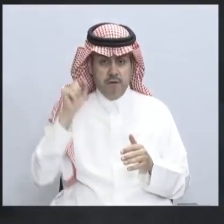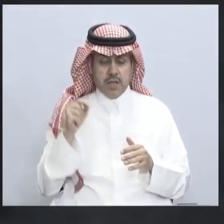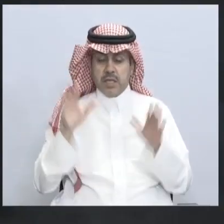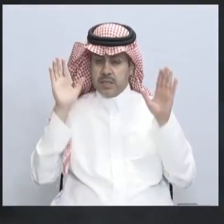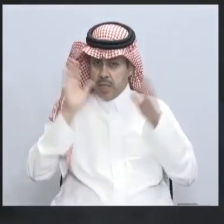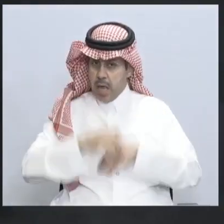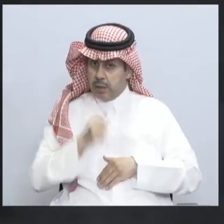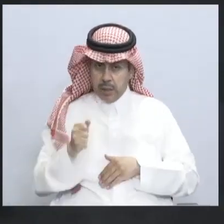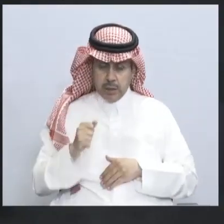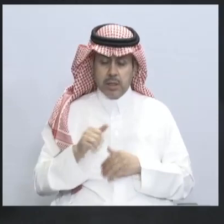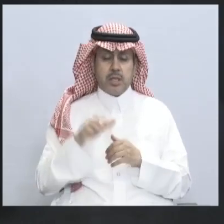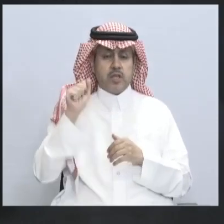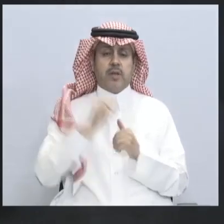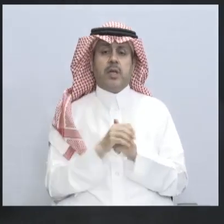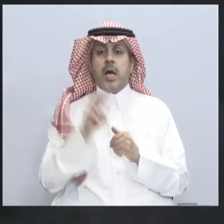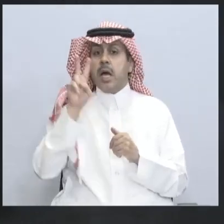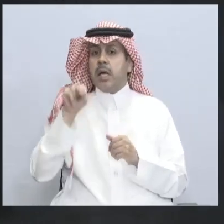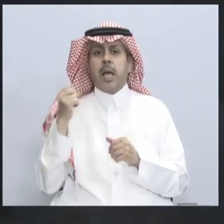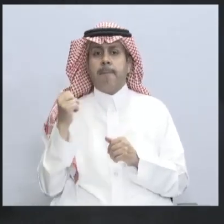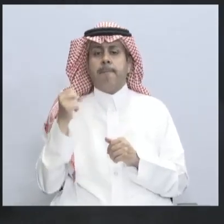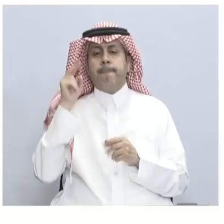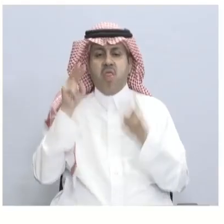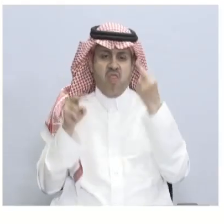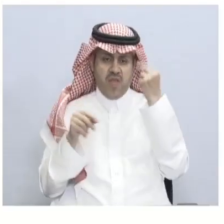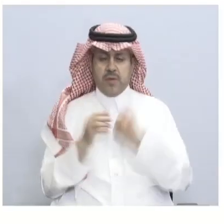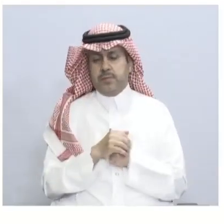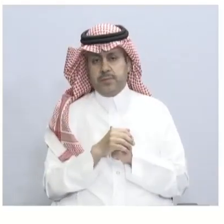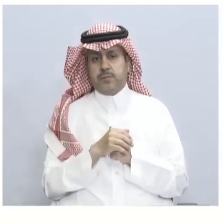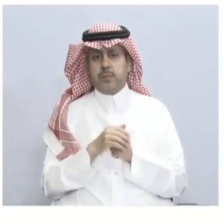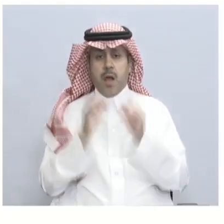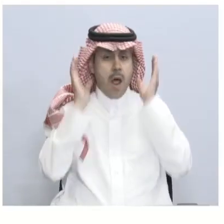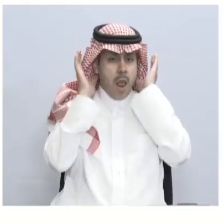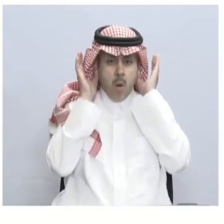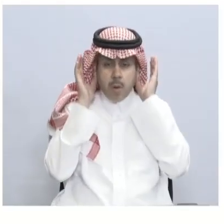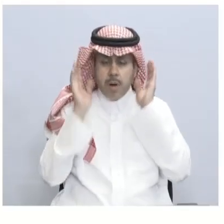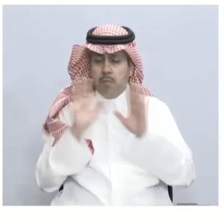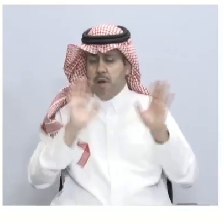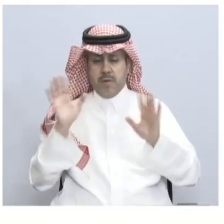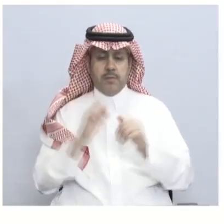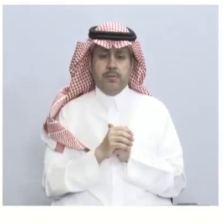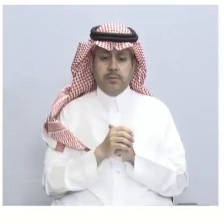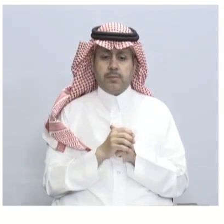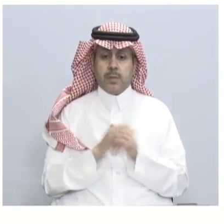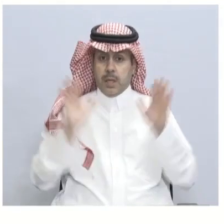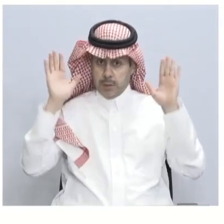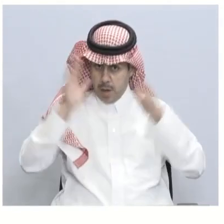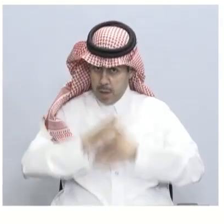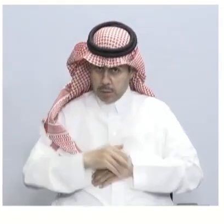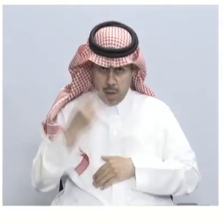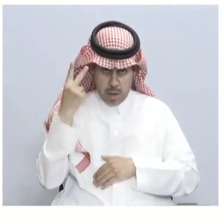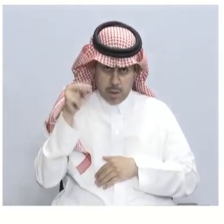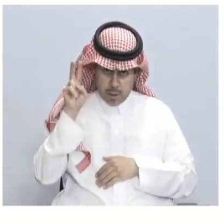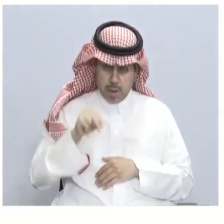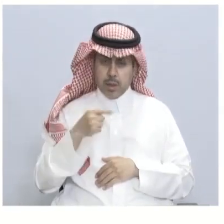ابنائي كم ركعه احسنتم ركعه بلا اذان ولا اقامه يجهر فيهما الامام